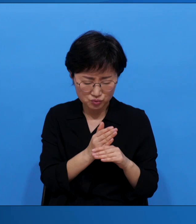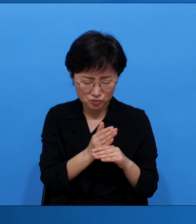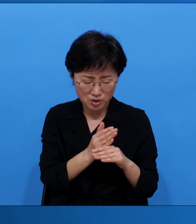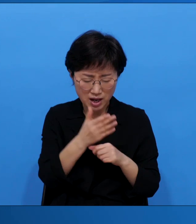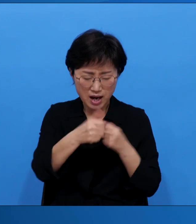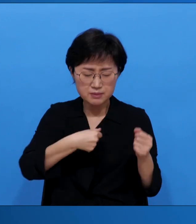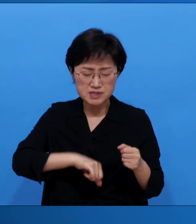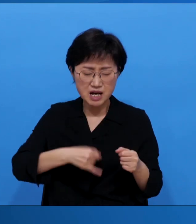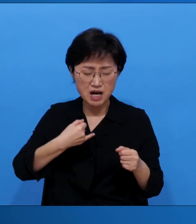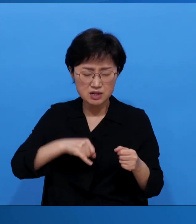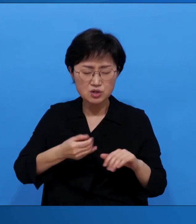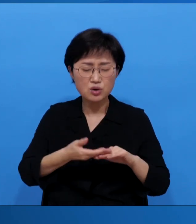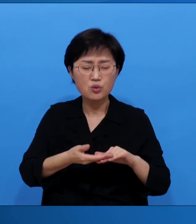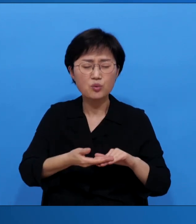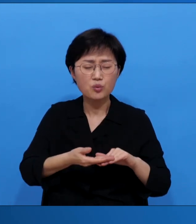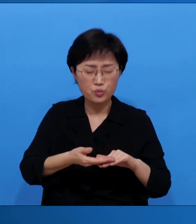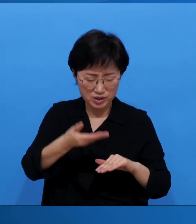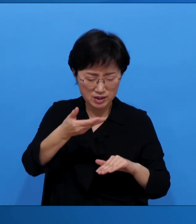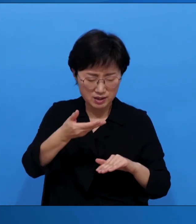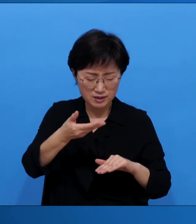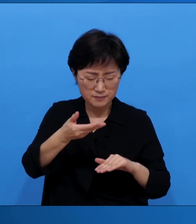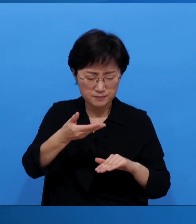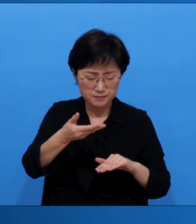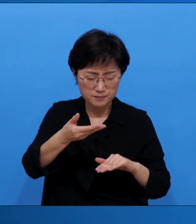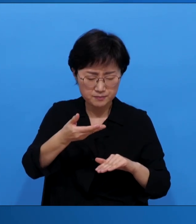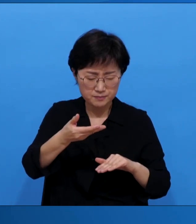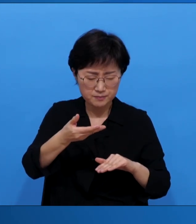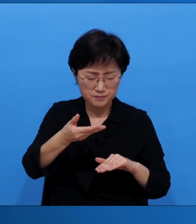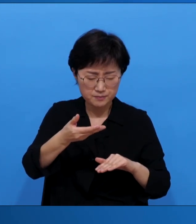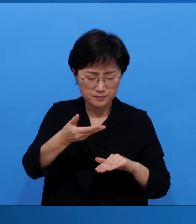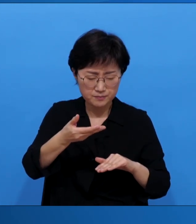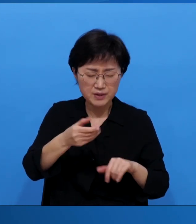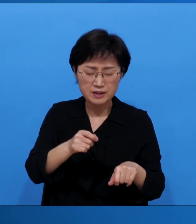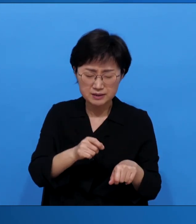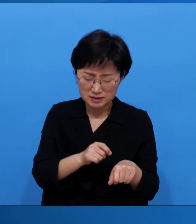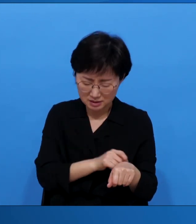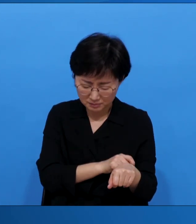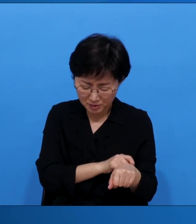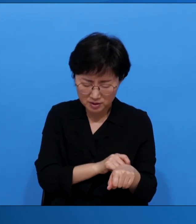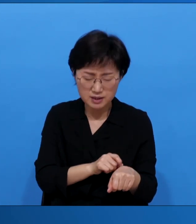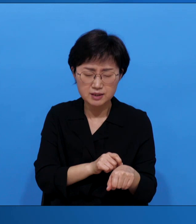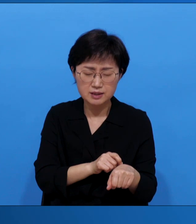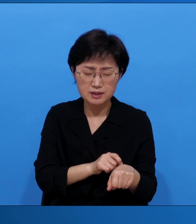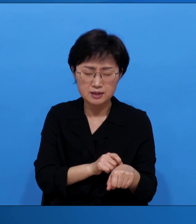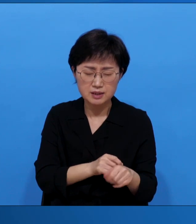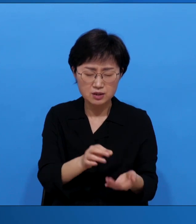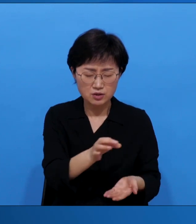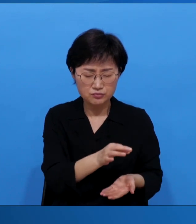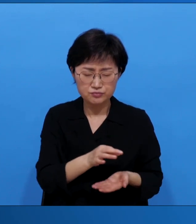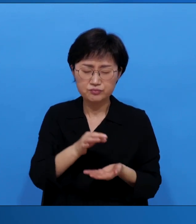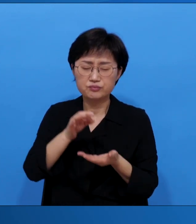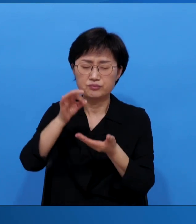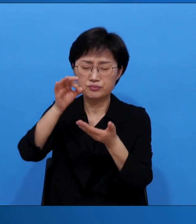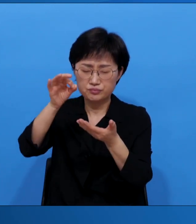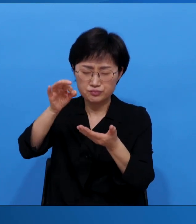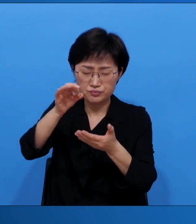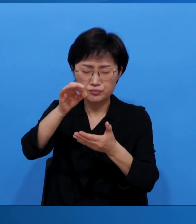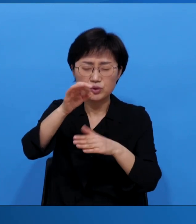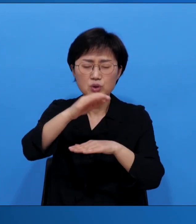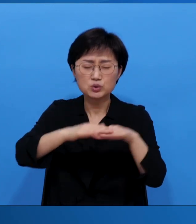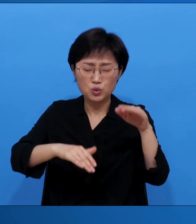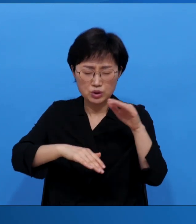위해 upon the heads of all of the people of God who have given their worship, 특히 예물 드린